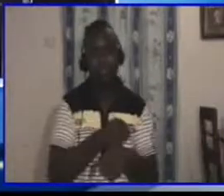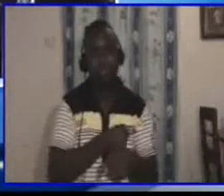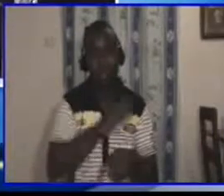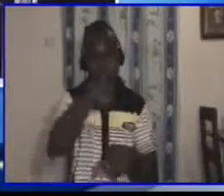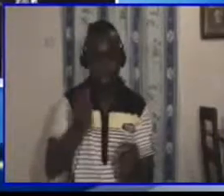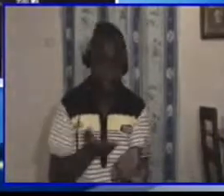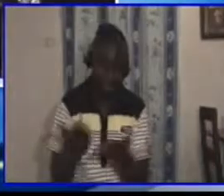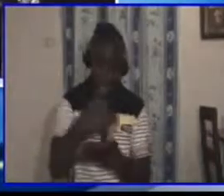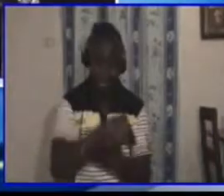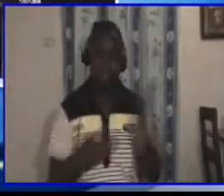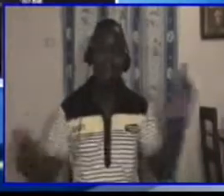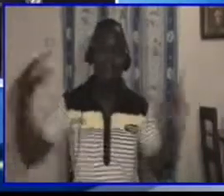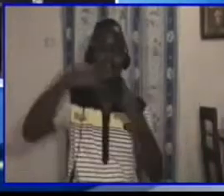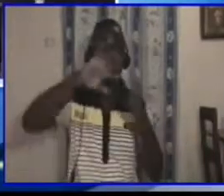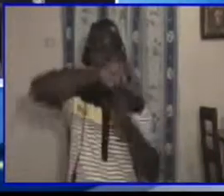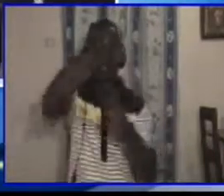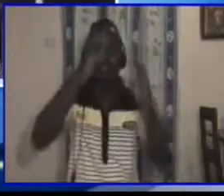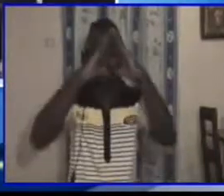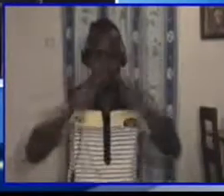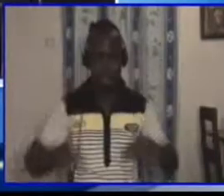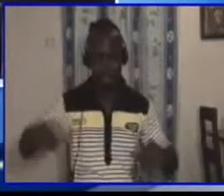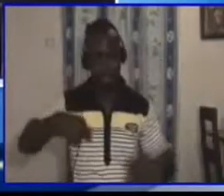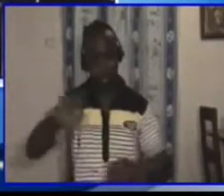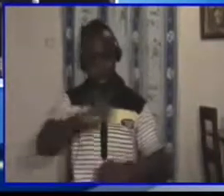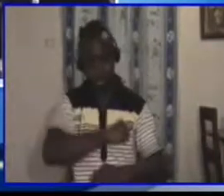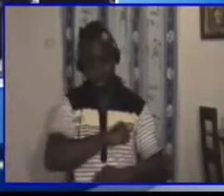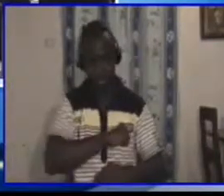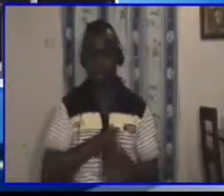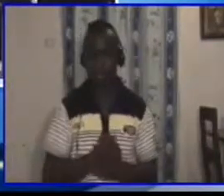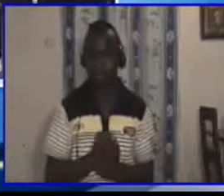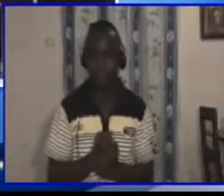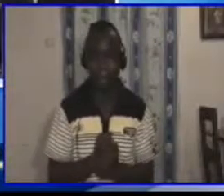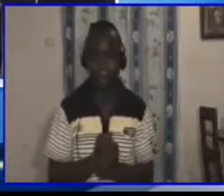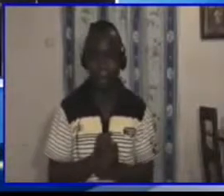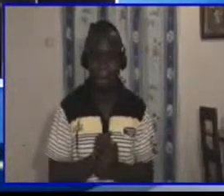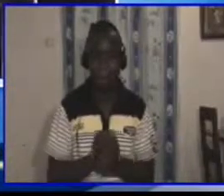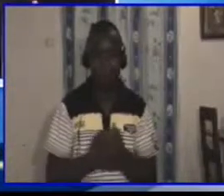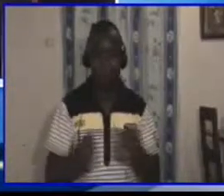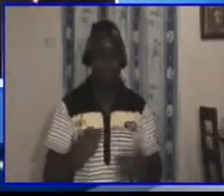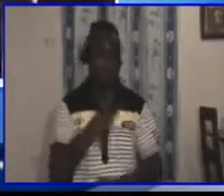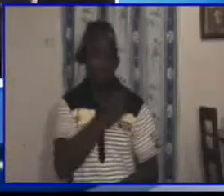e hanno trovato è il fondamento originale